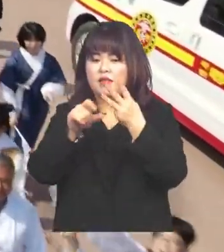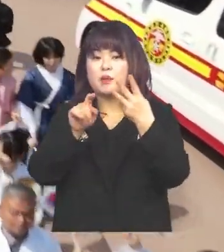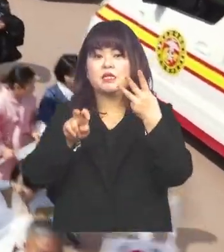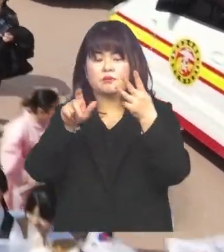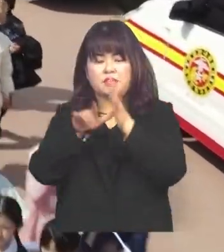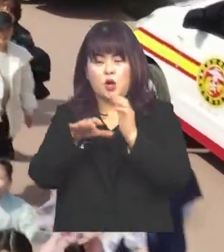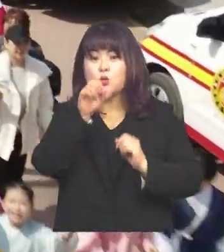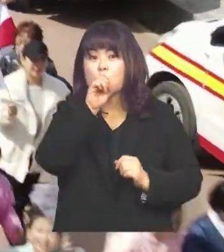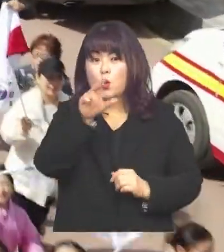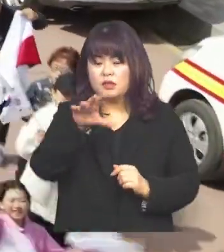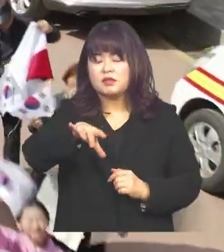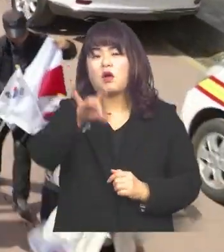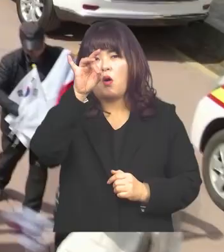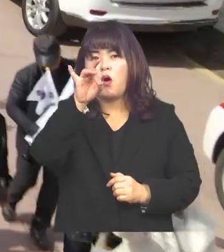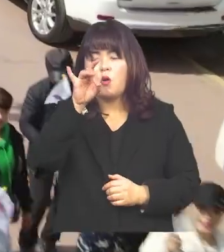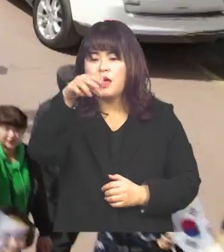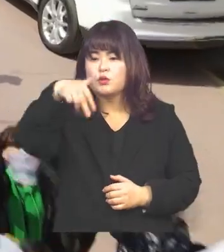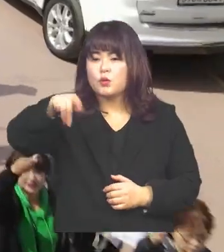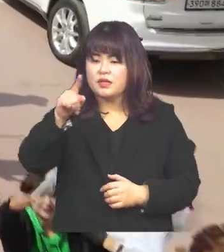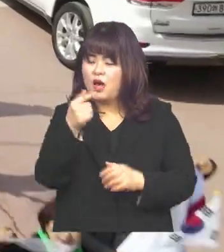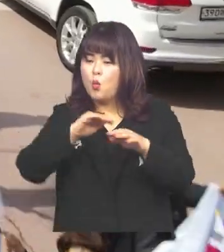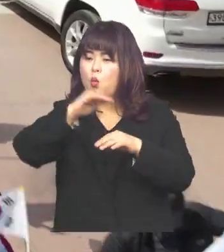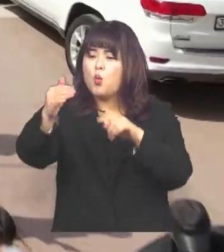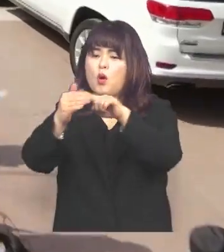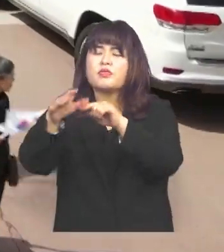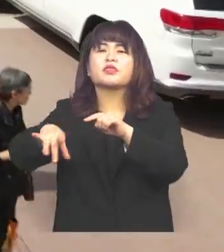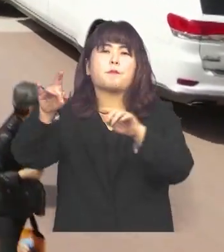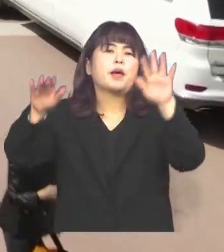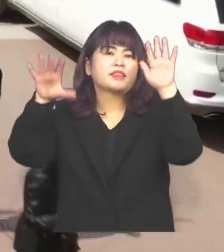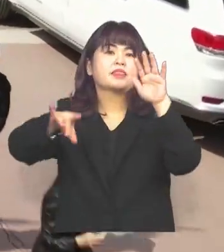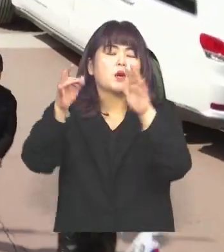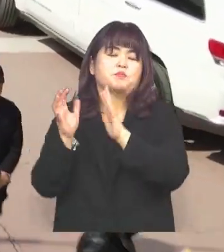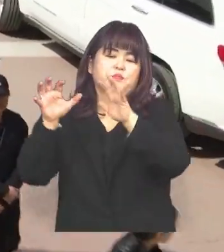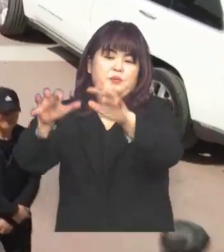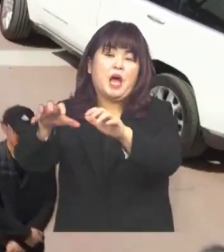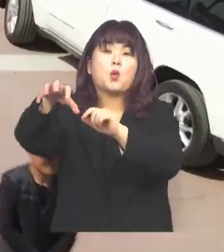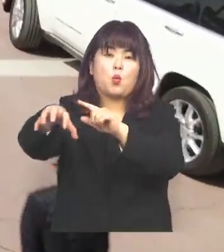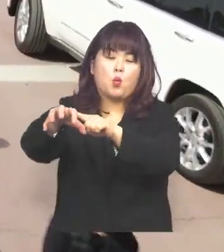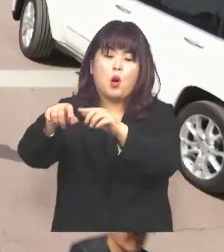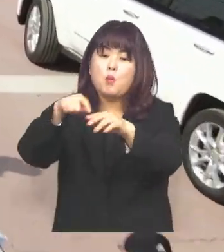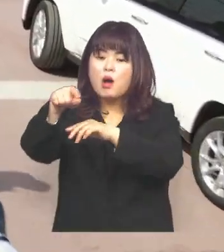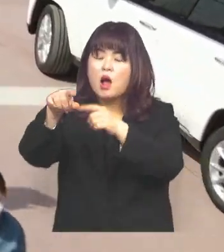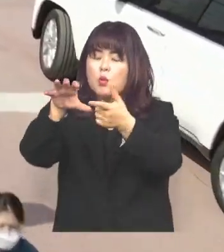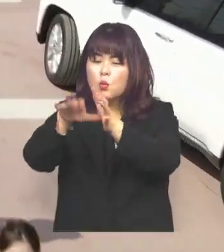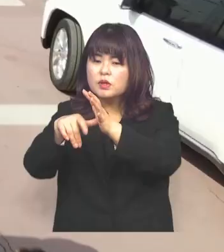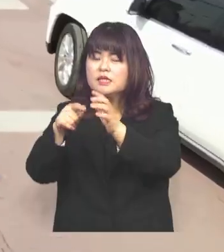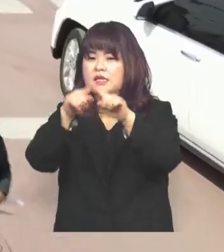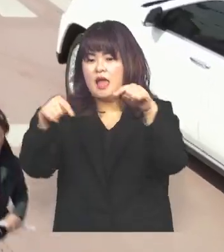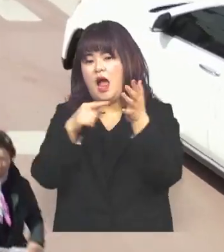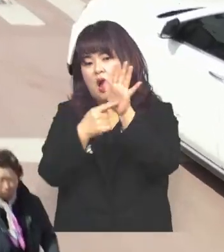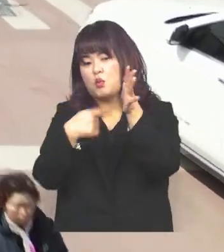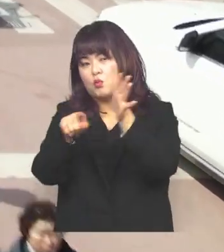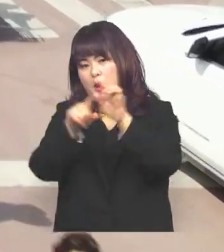용인 지역에서 최초로 원산면 좌창고개에서 만세운동을 벌였던 시위대가 직결했던 장소로 야외무대 한편에는 이를 알리는